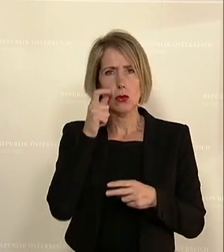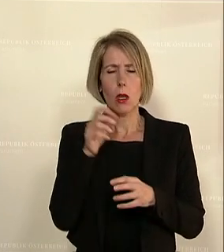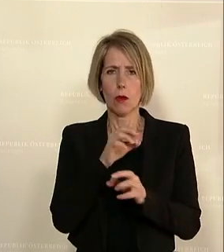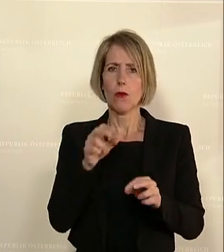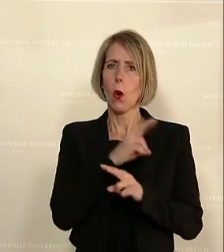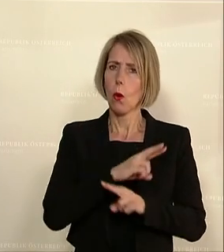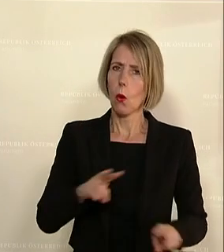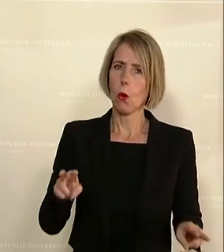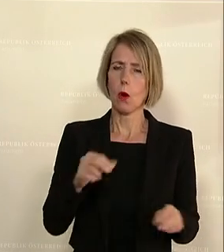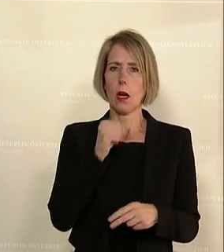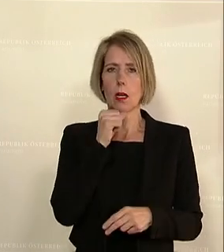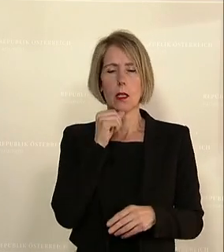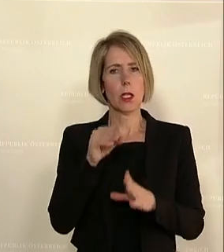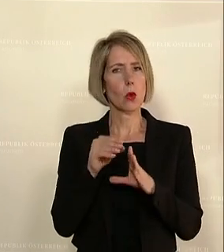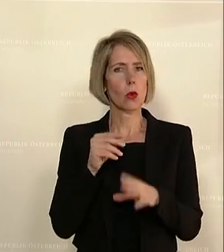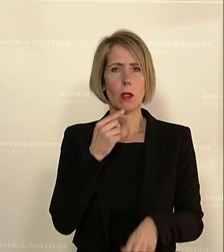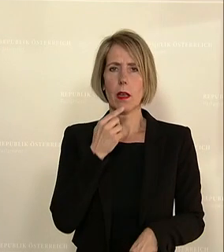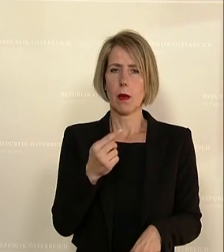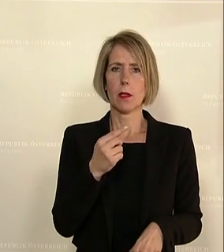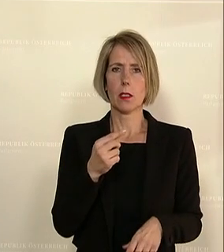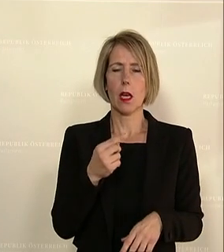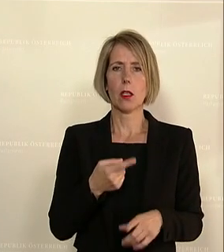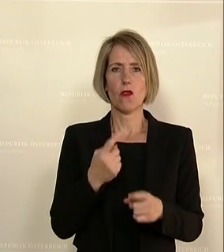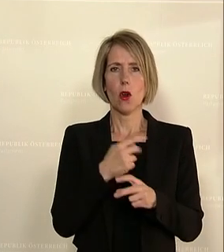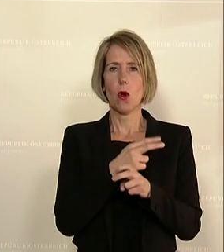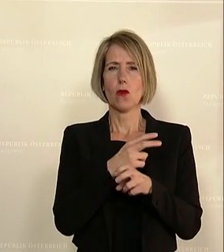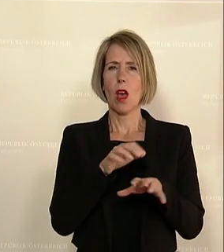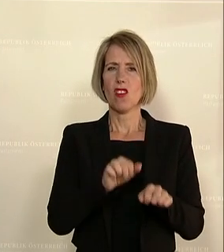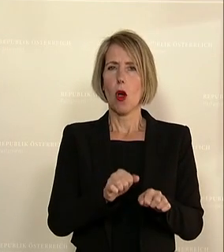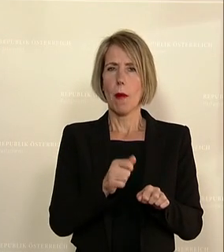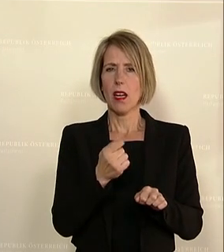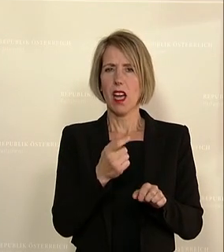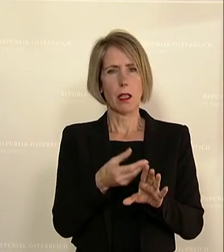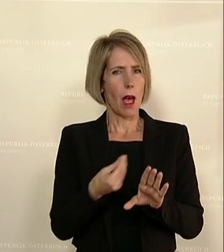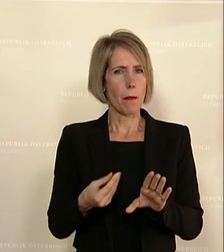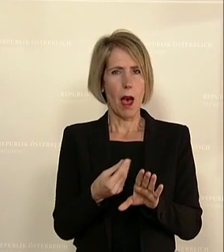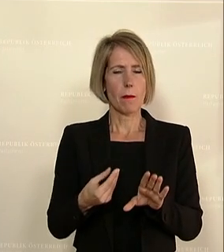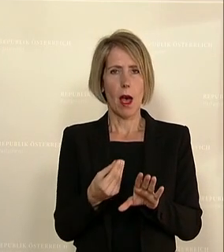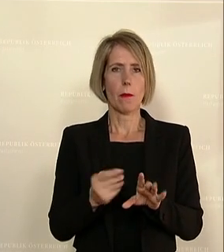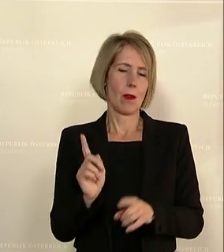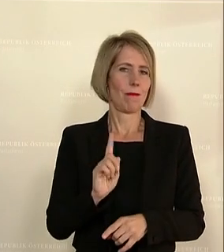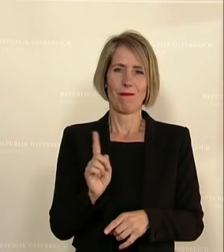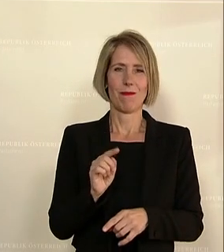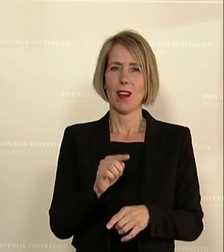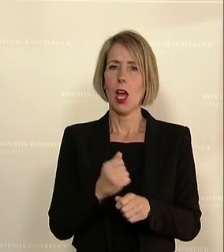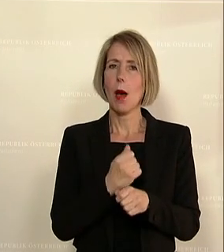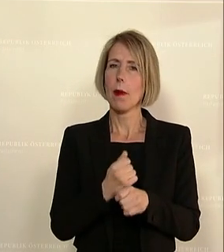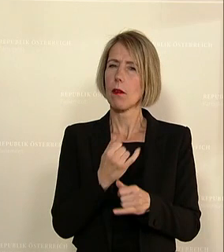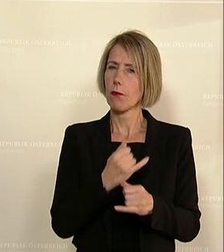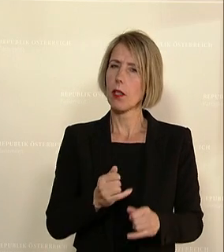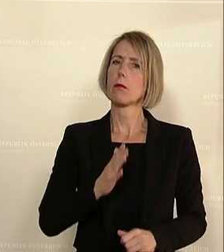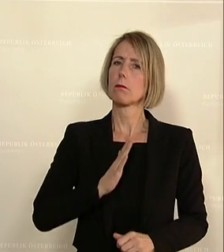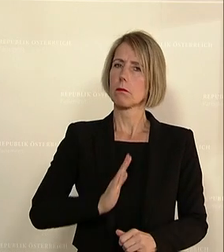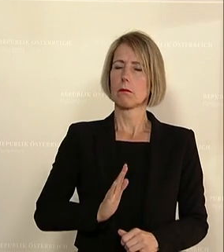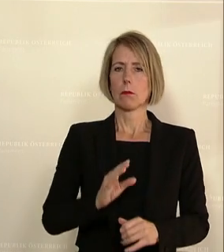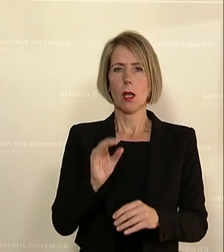wird nicht den Unternehmen sagen, sie sollen ihr Geld von den österreichischen Banken abziehen. Ganz im Gegenteil, er verhält sich wie ein richtiger